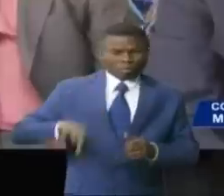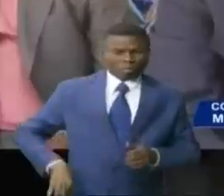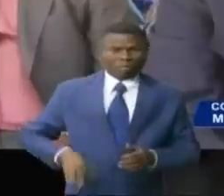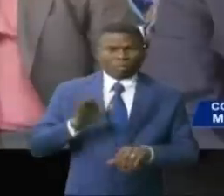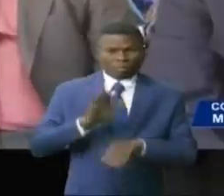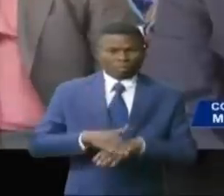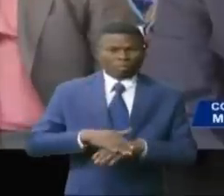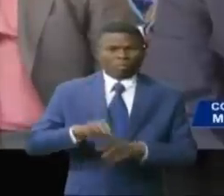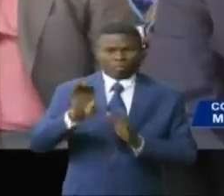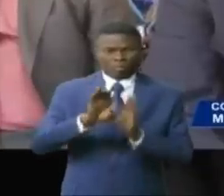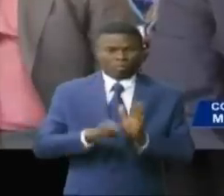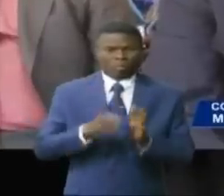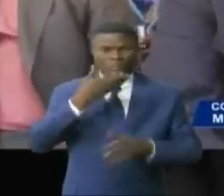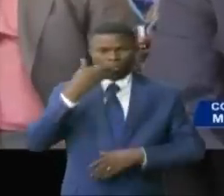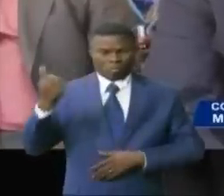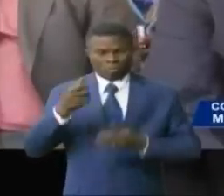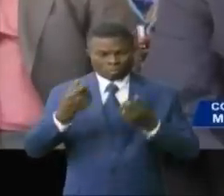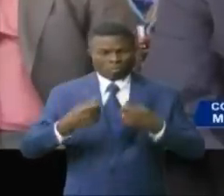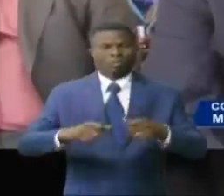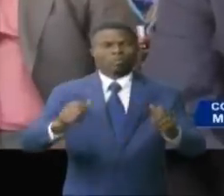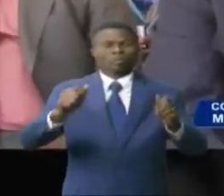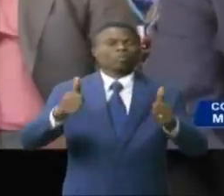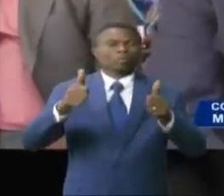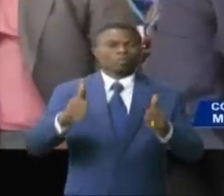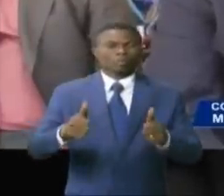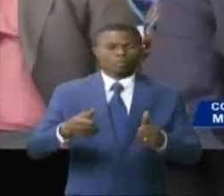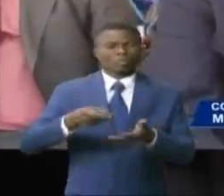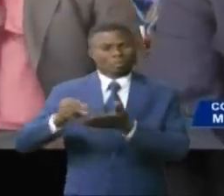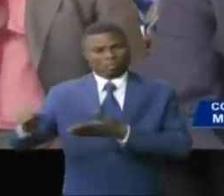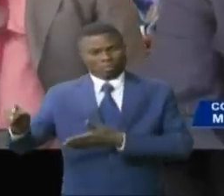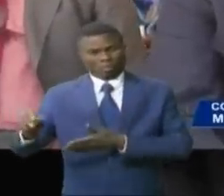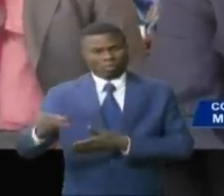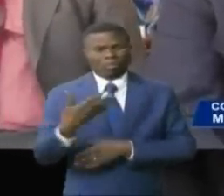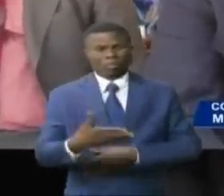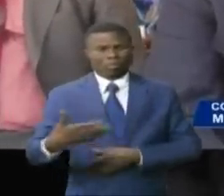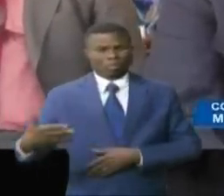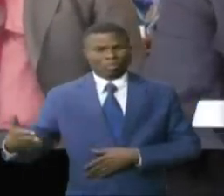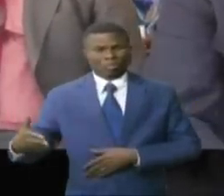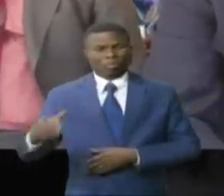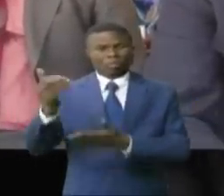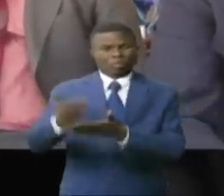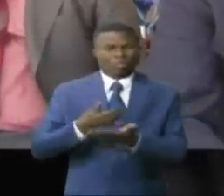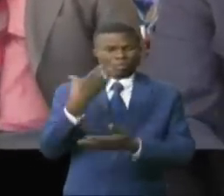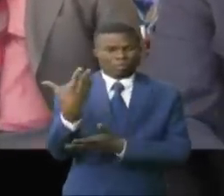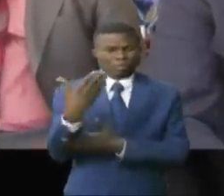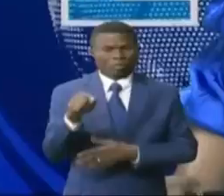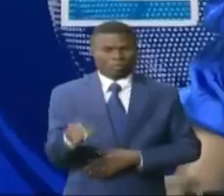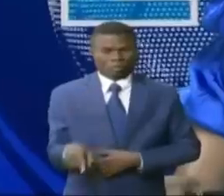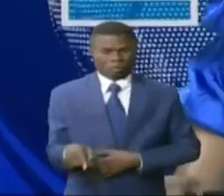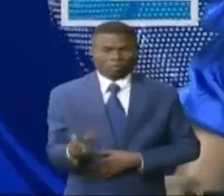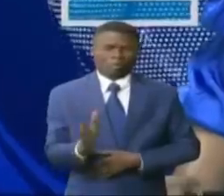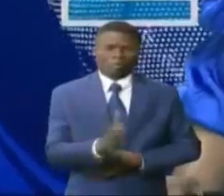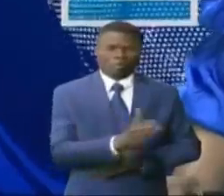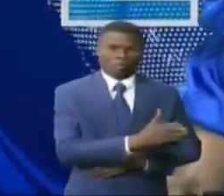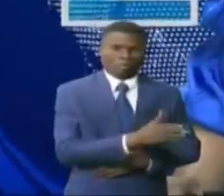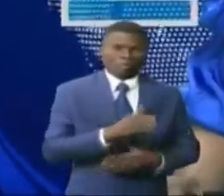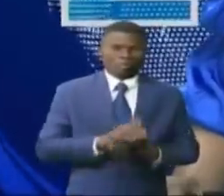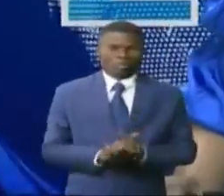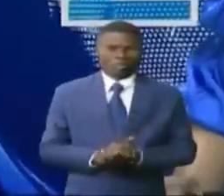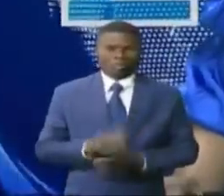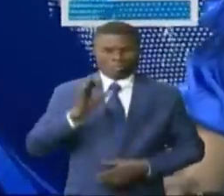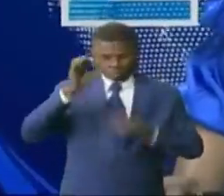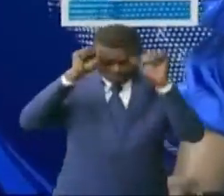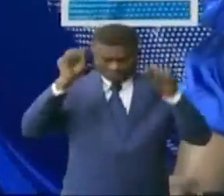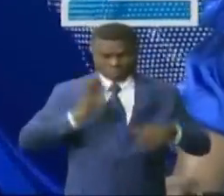des conditions optimales pour pouvoir vendre et acheter les produits d'exploitation artisanale. Et